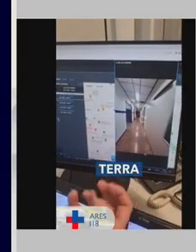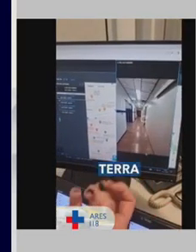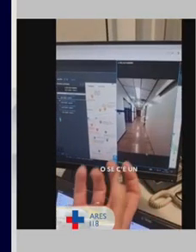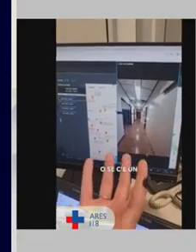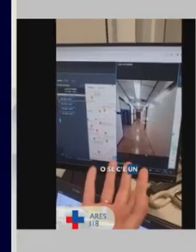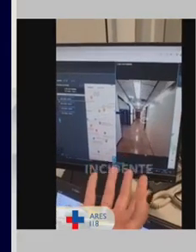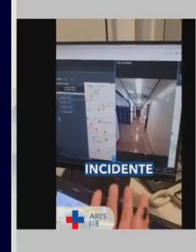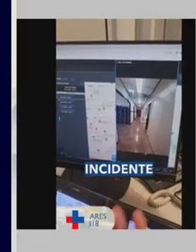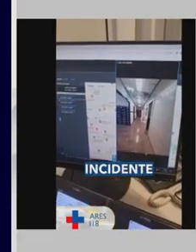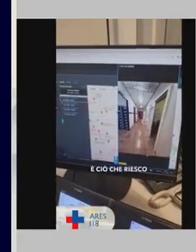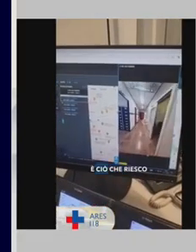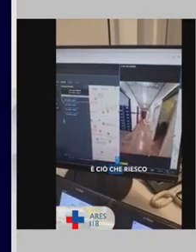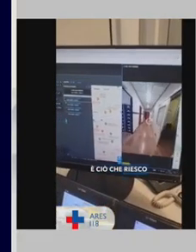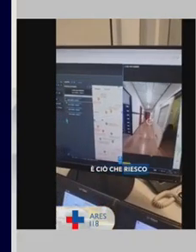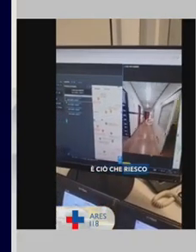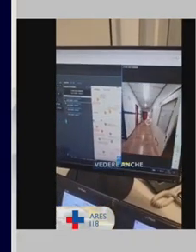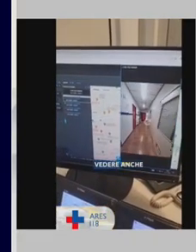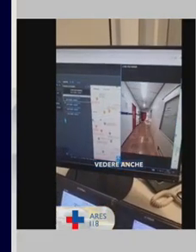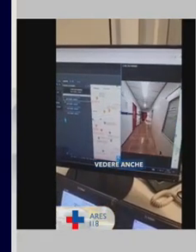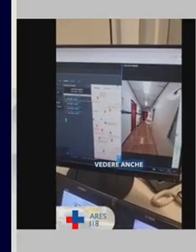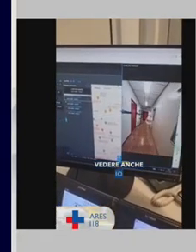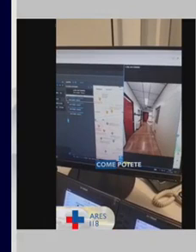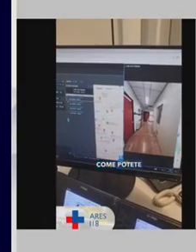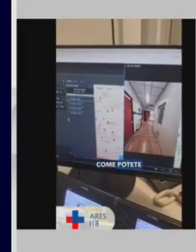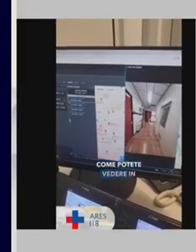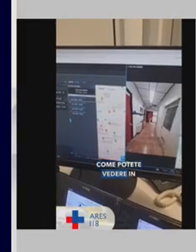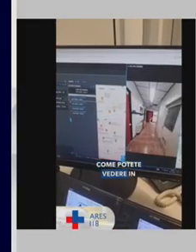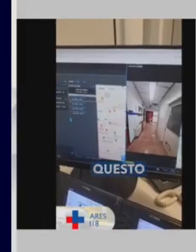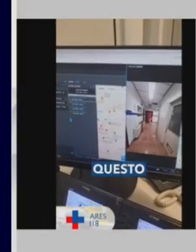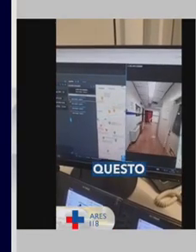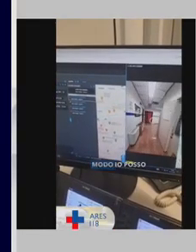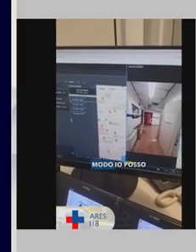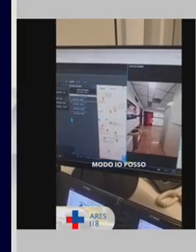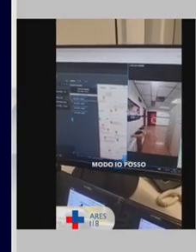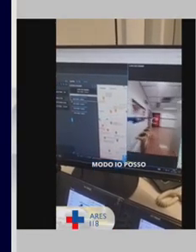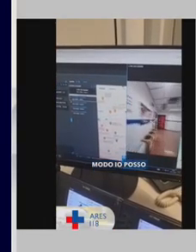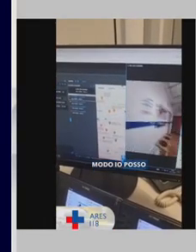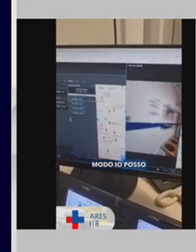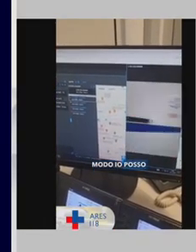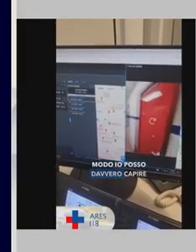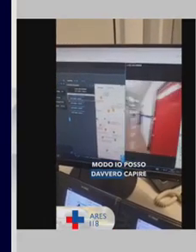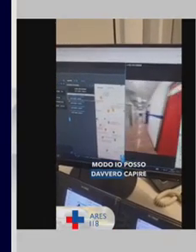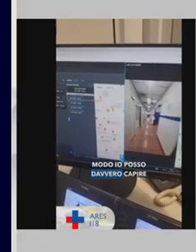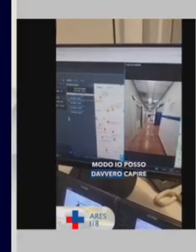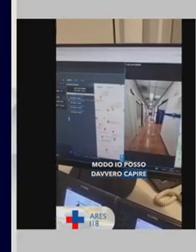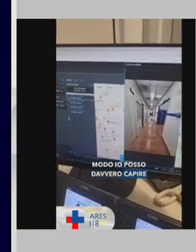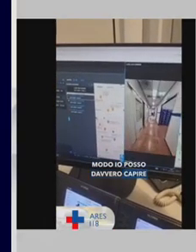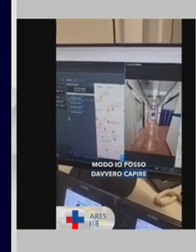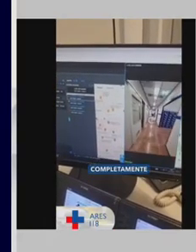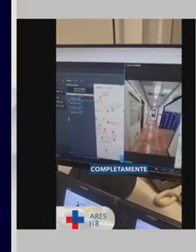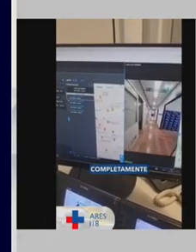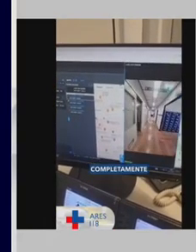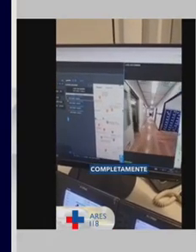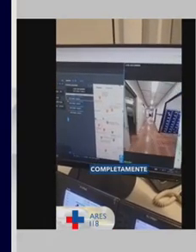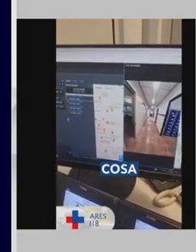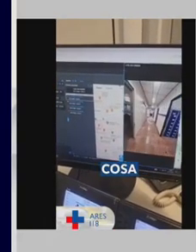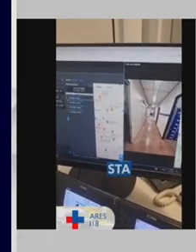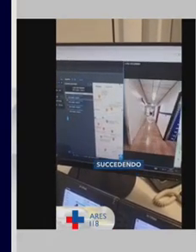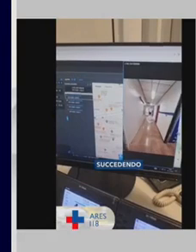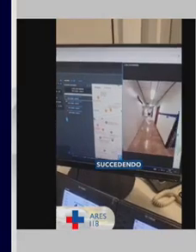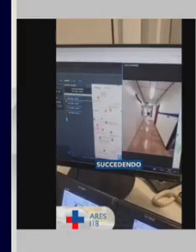paziente a terra o se c'è un incidente, e ciò che riesco a vedere anche io. Come potete vedere, in questo modo io posso davvero capire